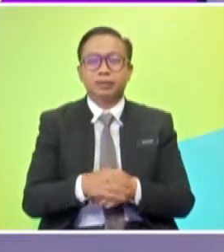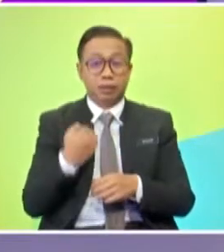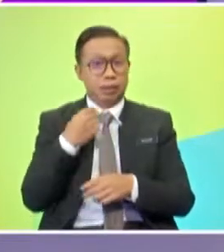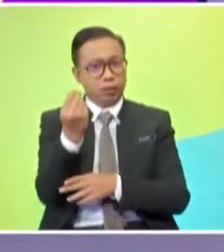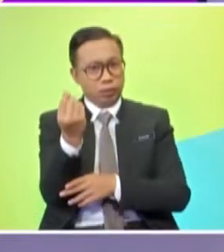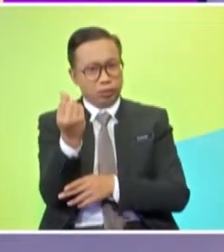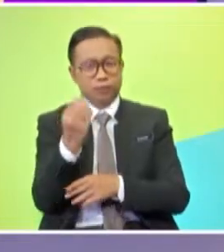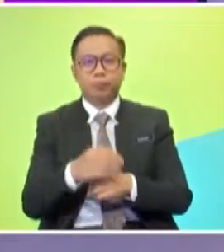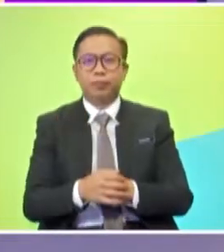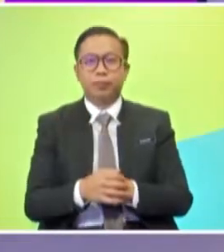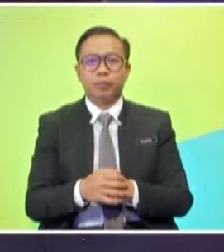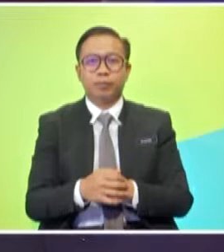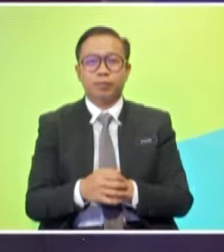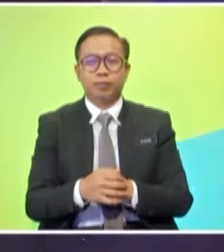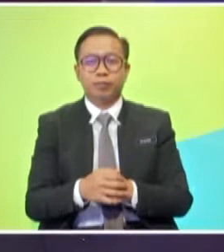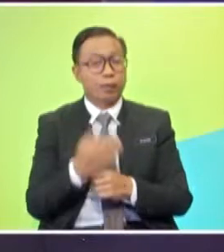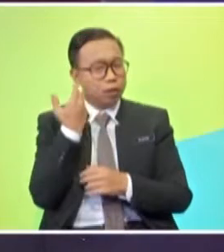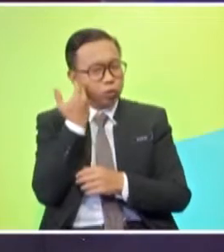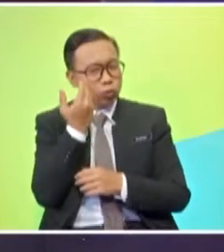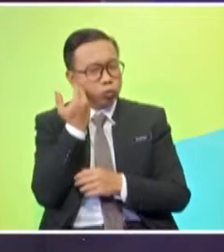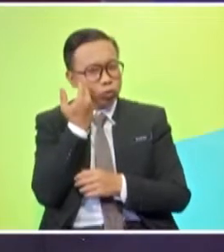duit juga Oh iyo